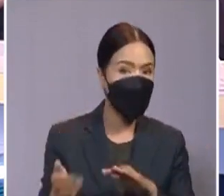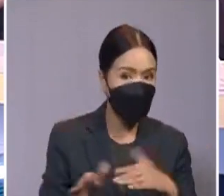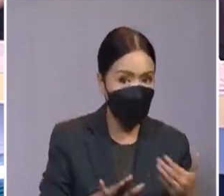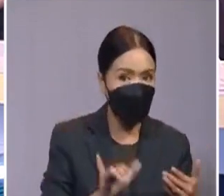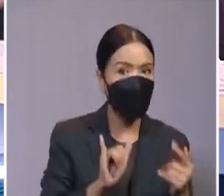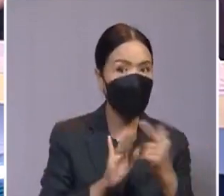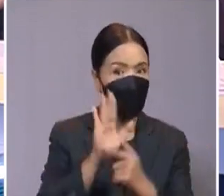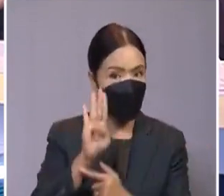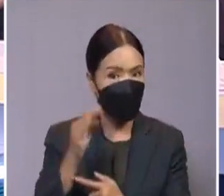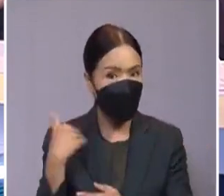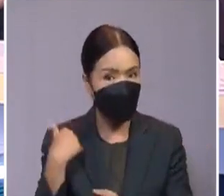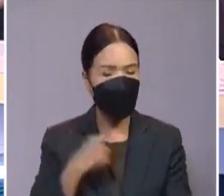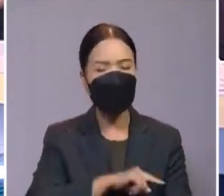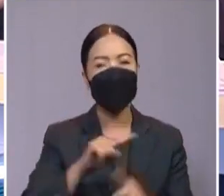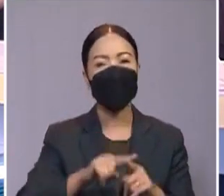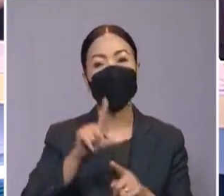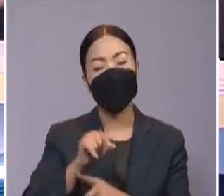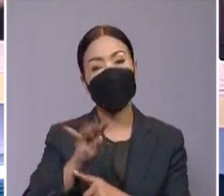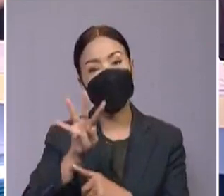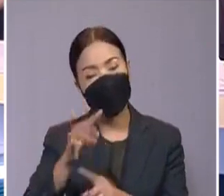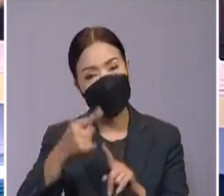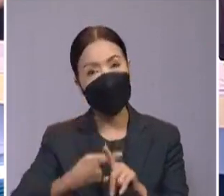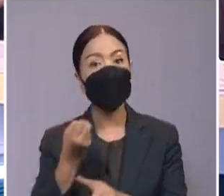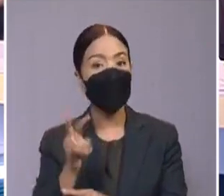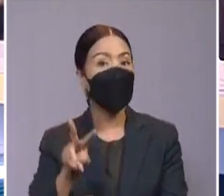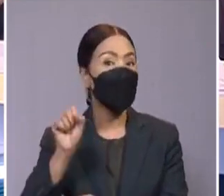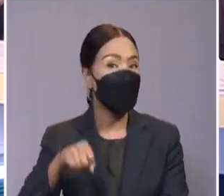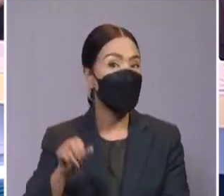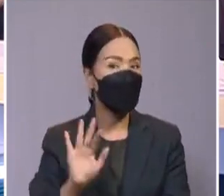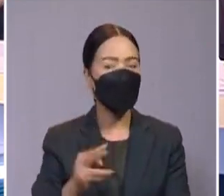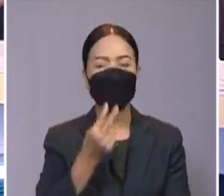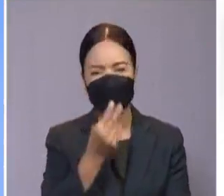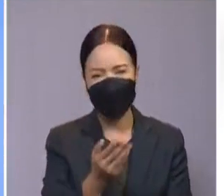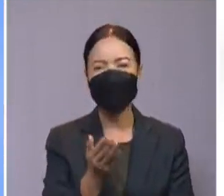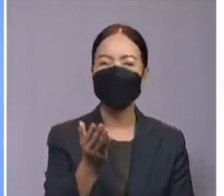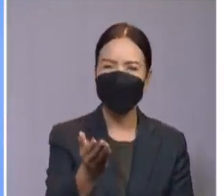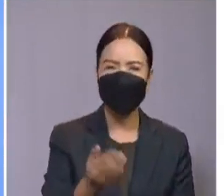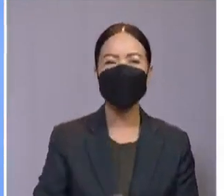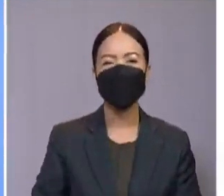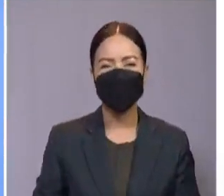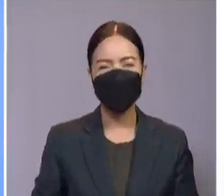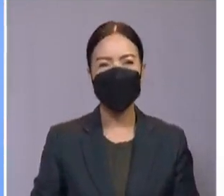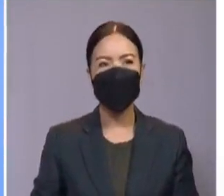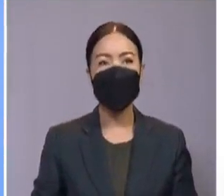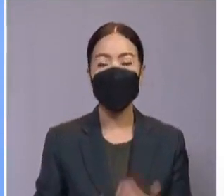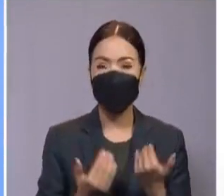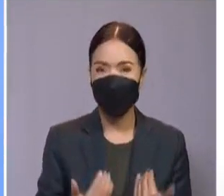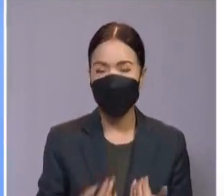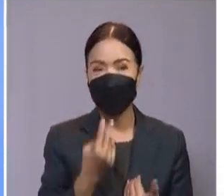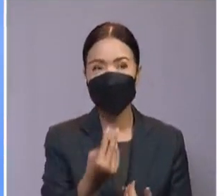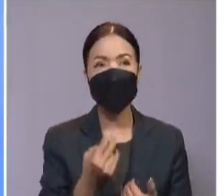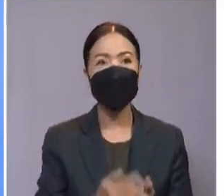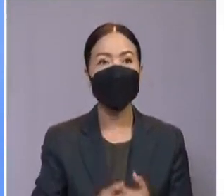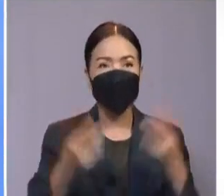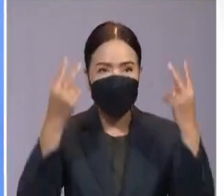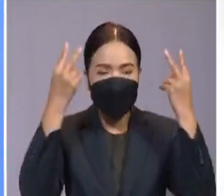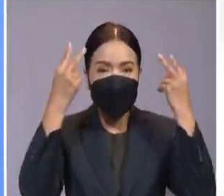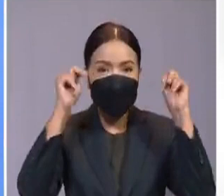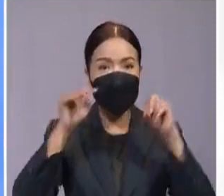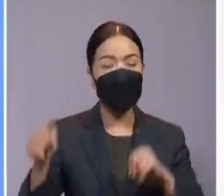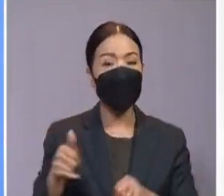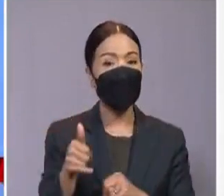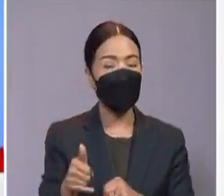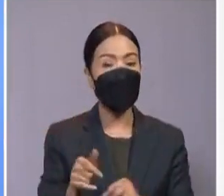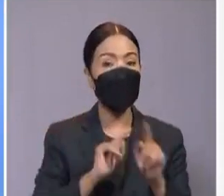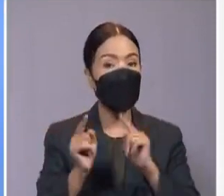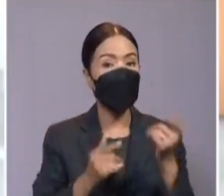จะประกาศ 24ธันวาคมนี้หรือเปล่าเดี๋ยวติดตามนะครับจากคุณเป็นพันหลังหลวงรายงานมาจากทำเนียบครับว่าท่านนายกรัฐมนตรีนั้น